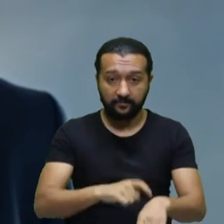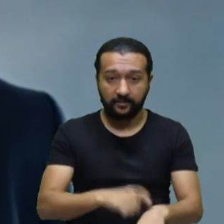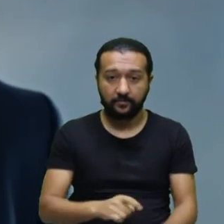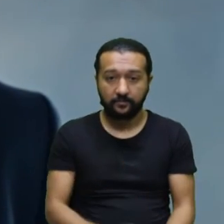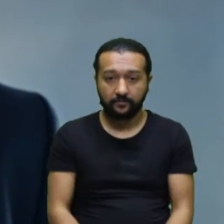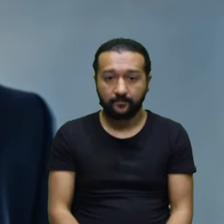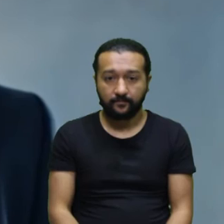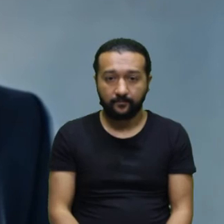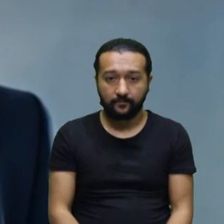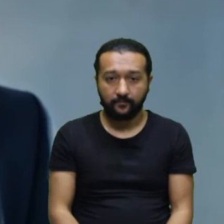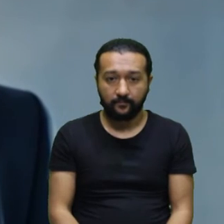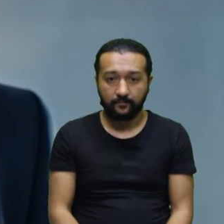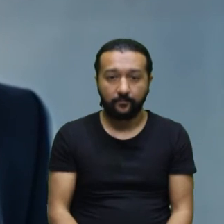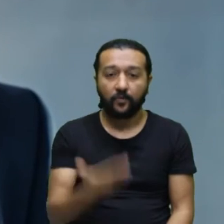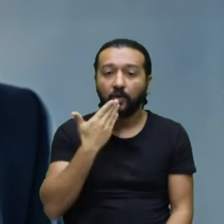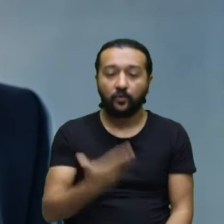zaman...